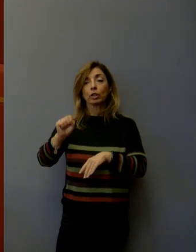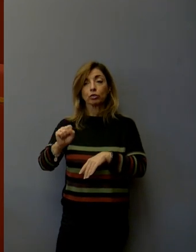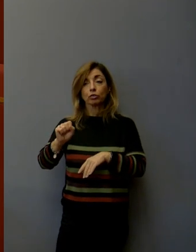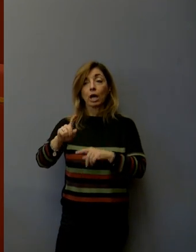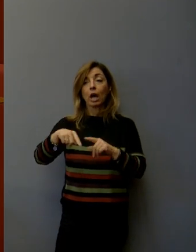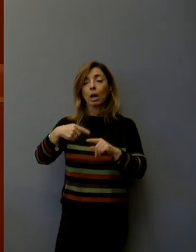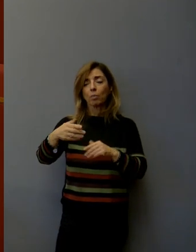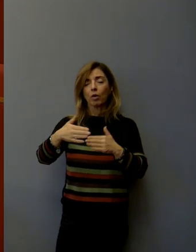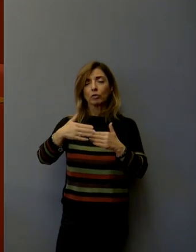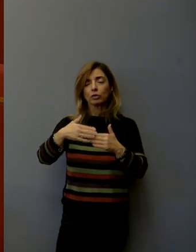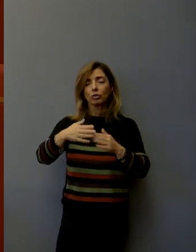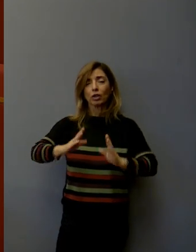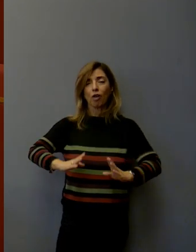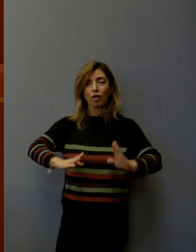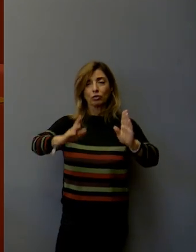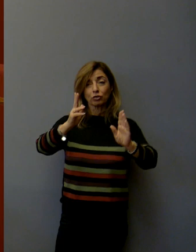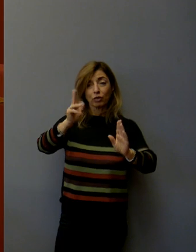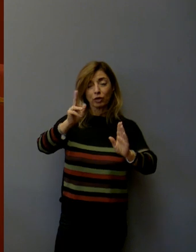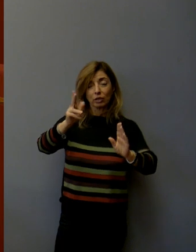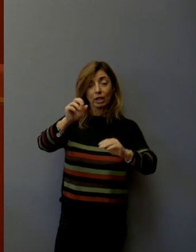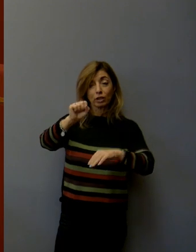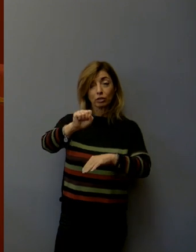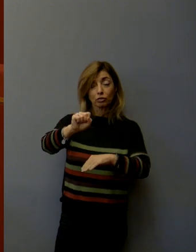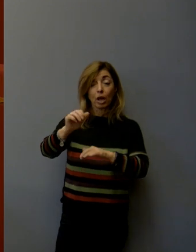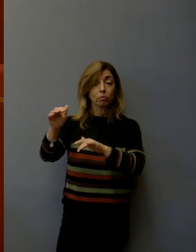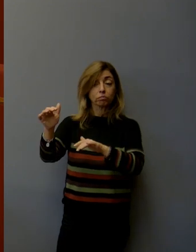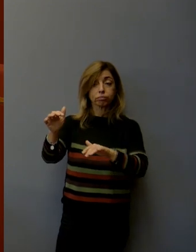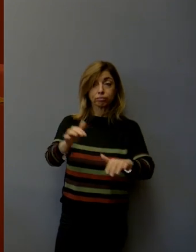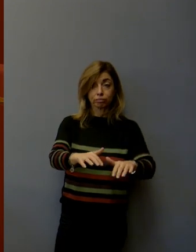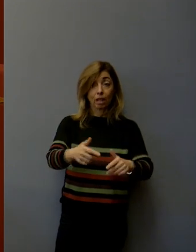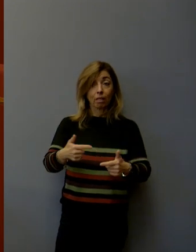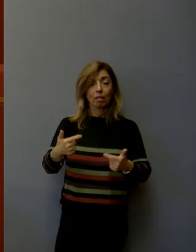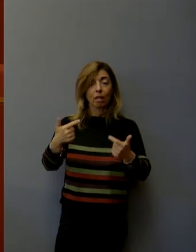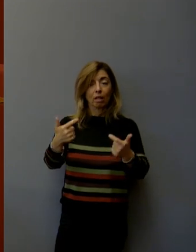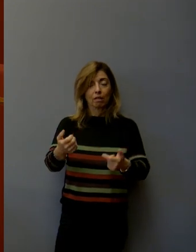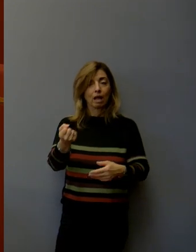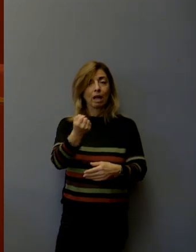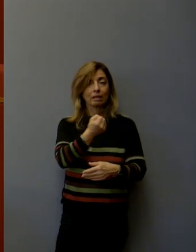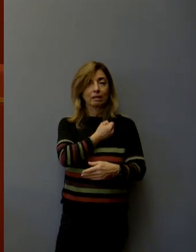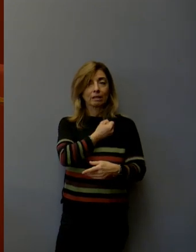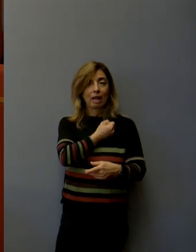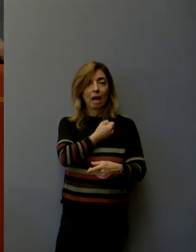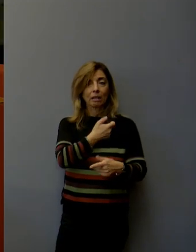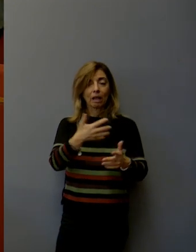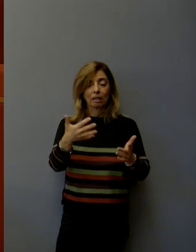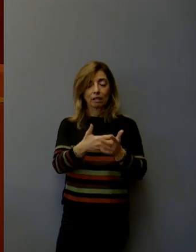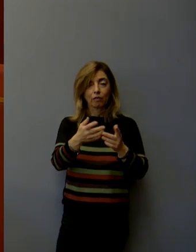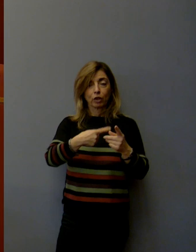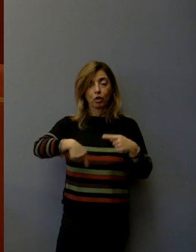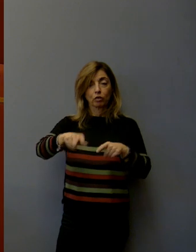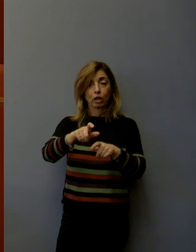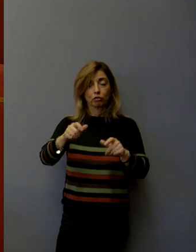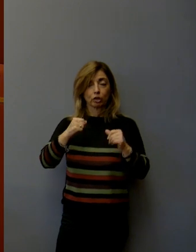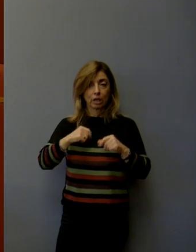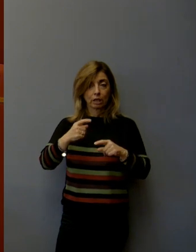poco prima del civico 13 a causando incentivi e disagio cittadini che persistono ancora oggi la prima parte